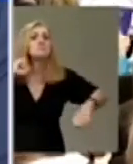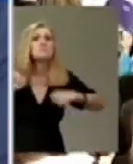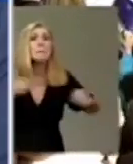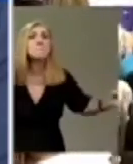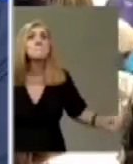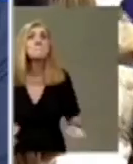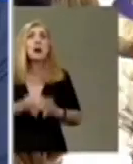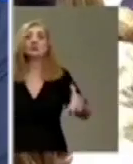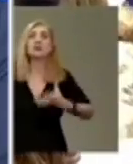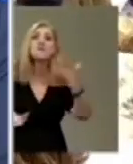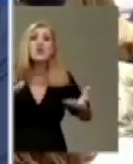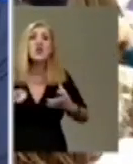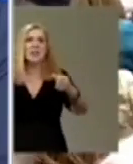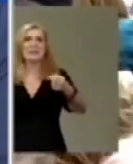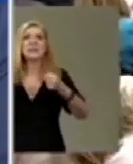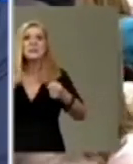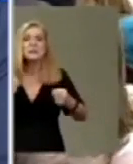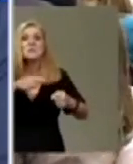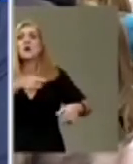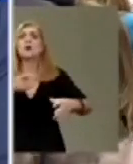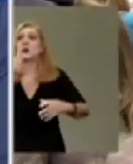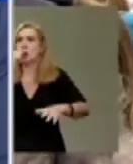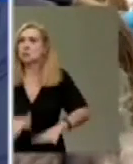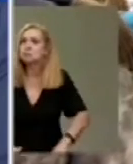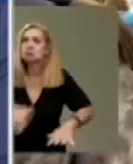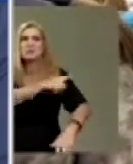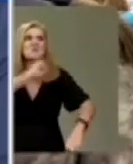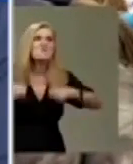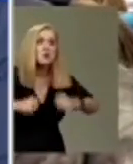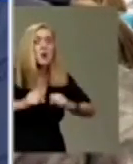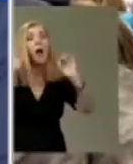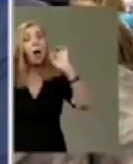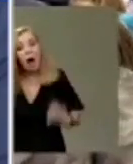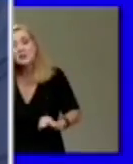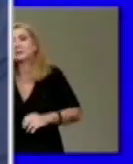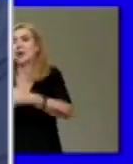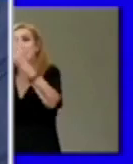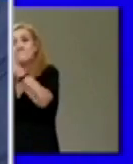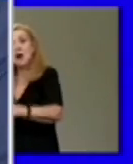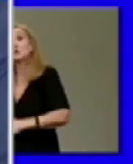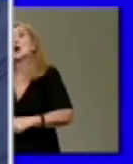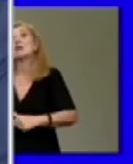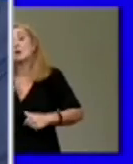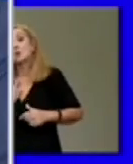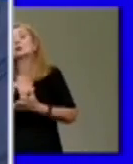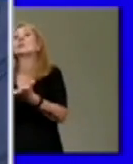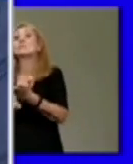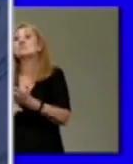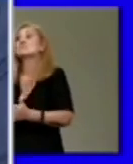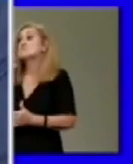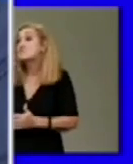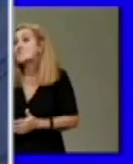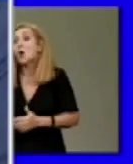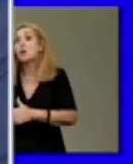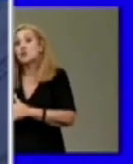υπηρεσιών ε λειτουργικά έξοδα επιχειρήσεων όλοι προμηνύουν ότι